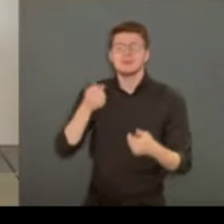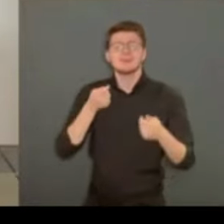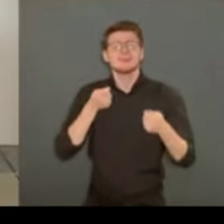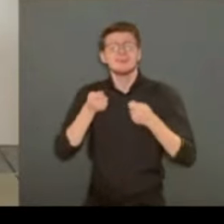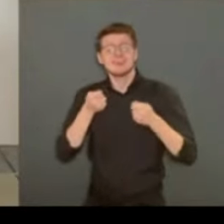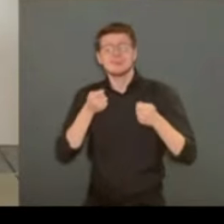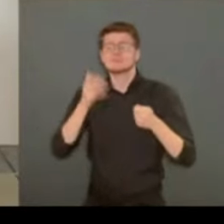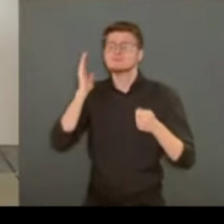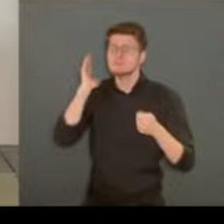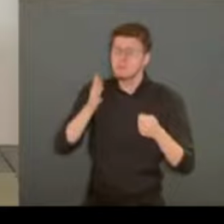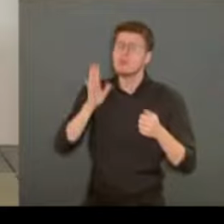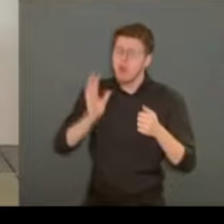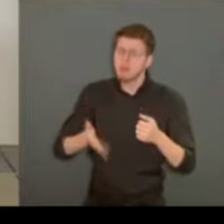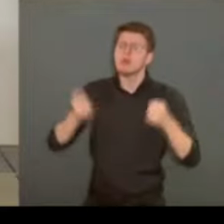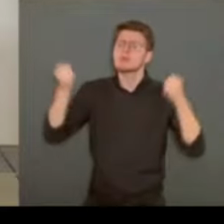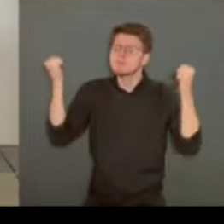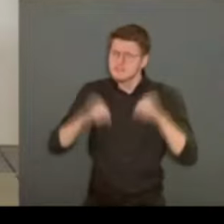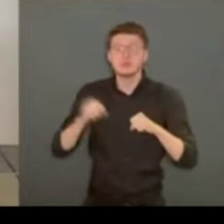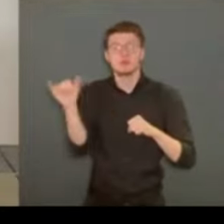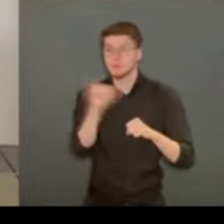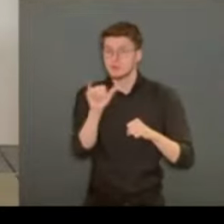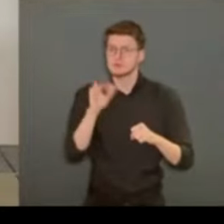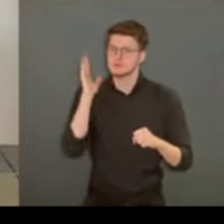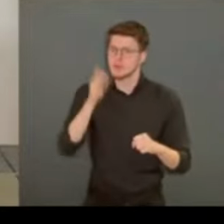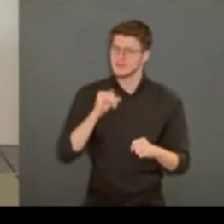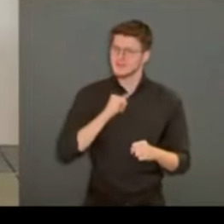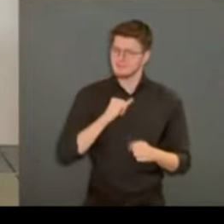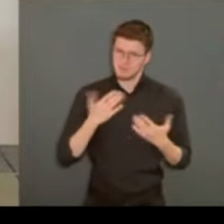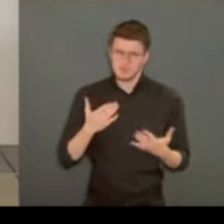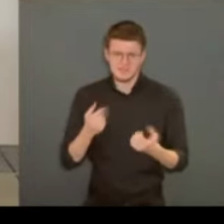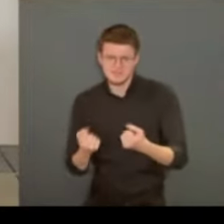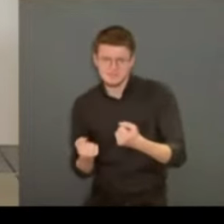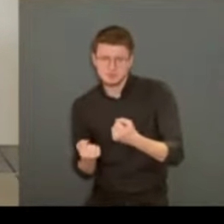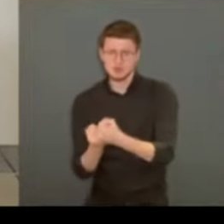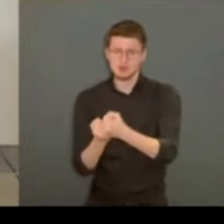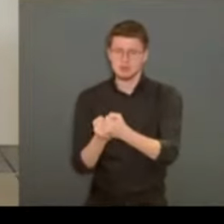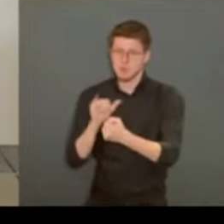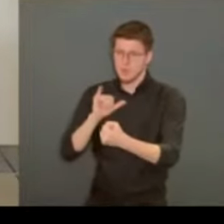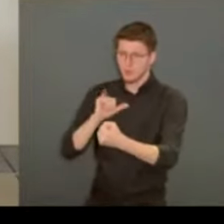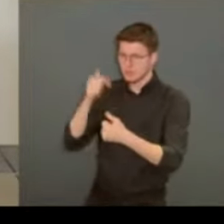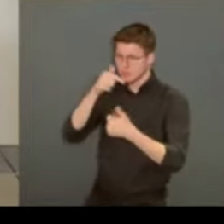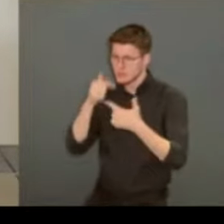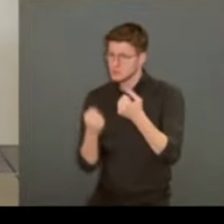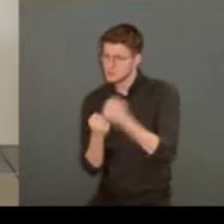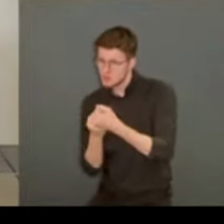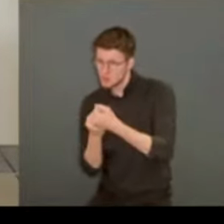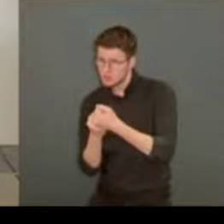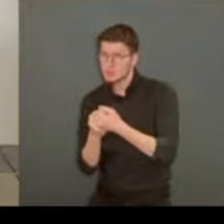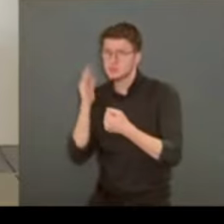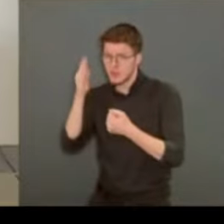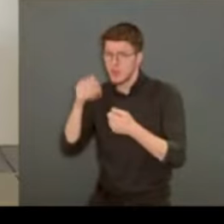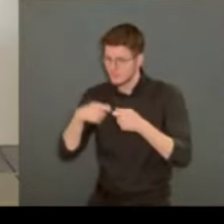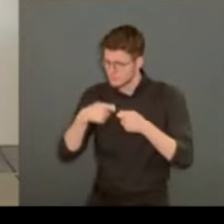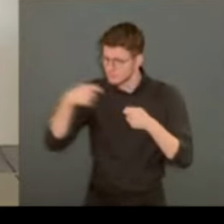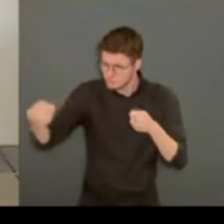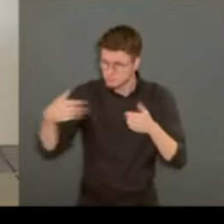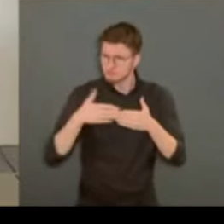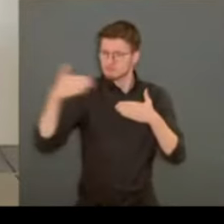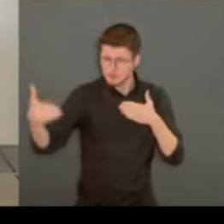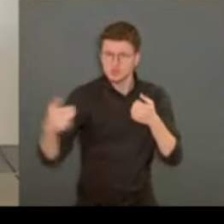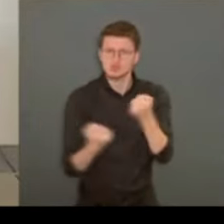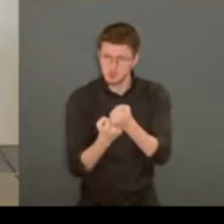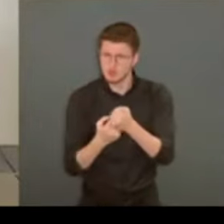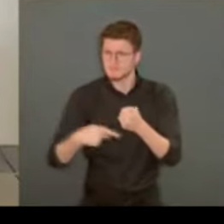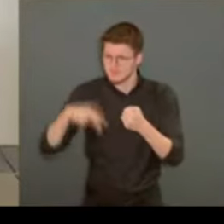het engagement genomen om de bestaande steunmaatregelen, om die te evalueren, om die te verlengen, om die te versterken